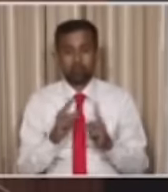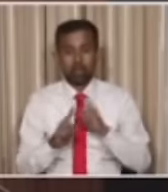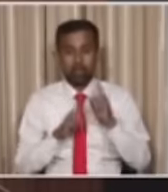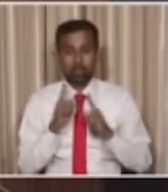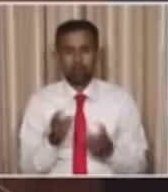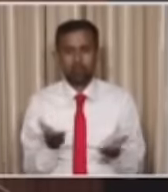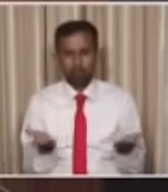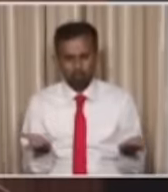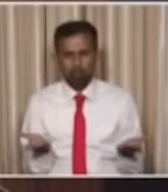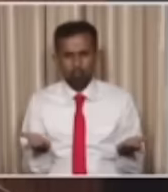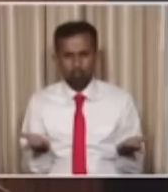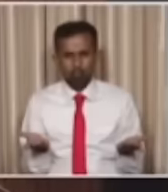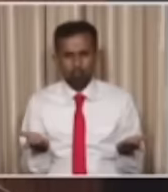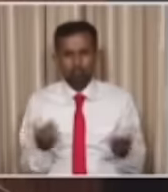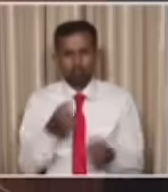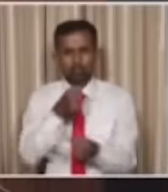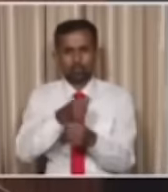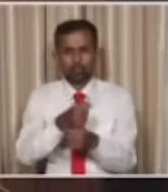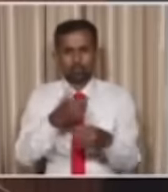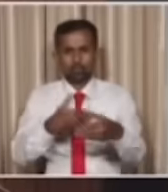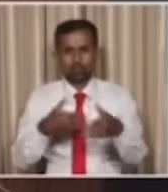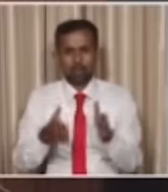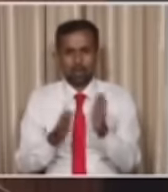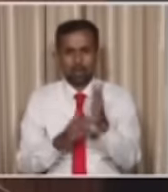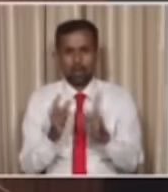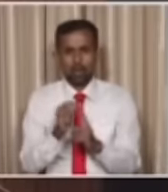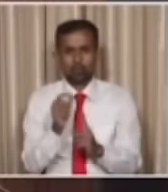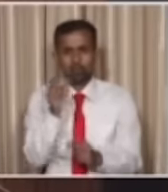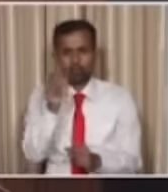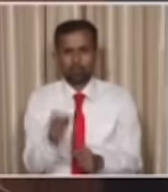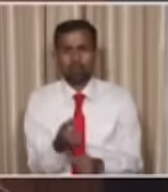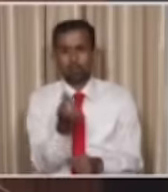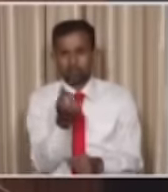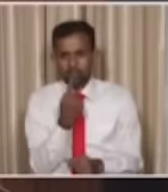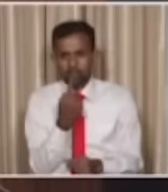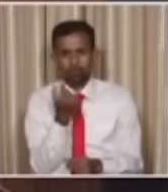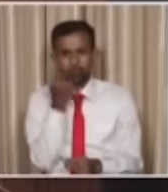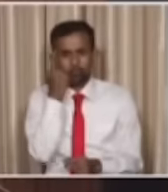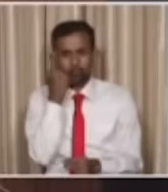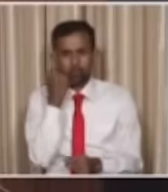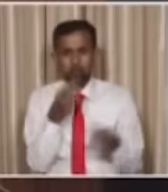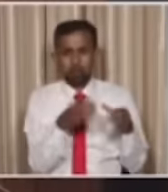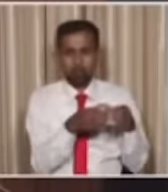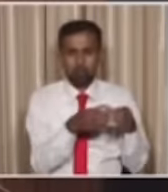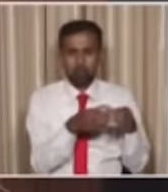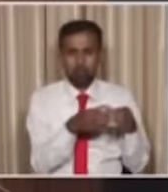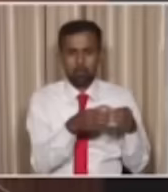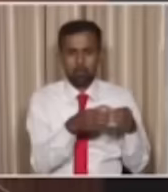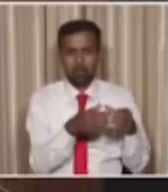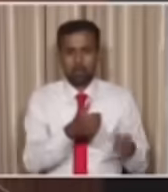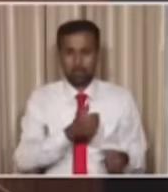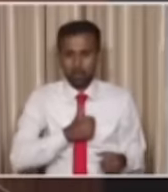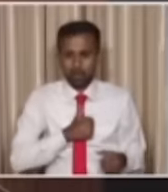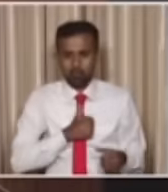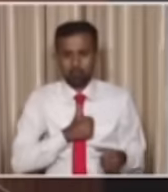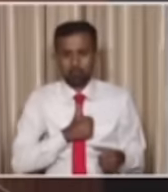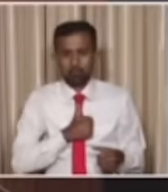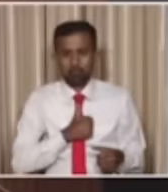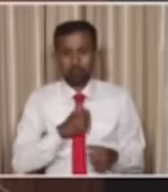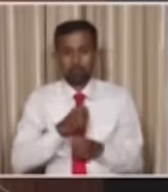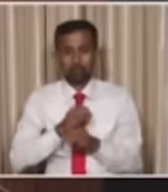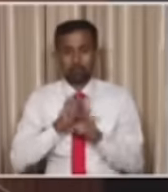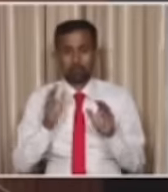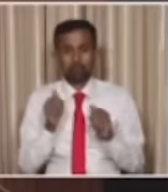තියෙද? මේ ආණ්ඩුවේ ඉන්න කැබිනට් ඇමතිවරයා ක්‍රීඩා ඇමතිවරයා කියන ඒ යෝජනාවට පක්ෂව එහෙම නැත්නම් ඔහුගේ ගසට්